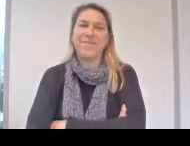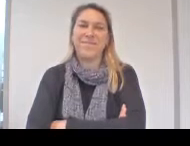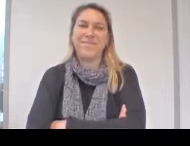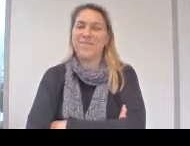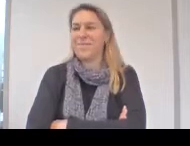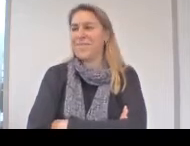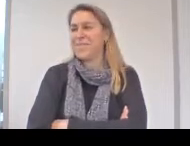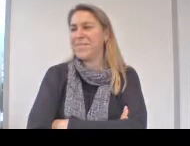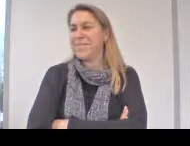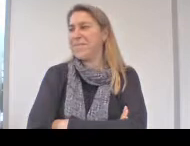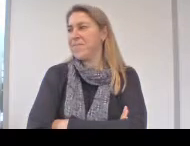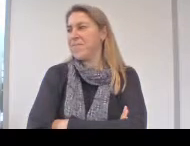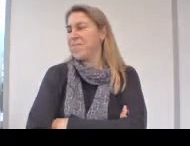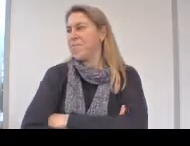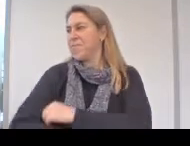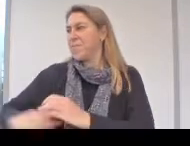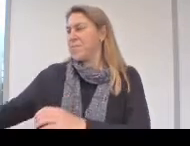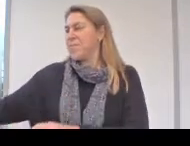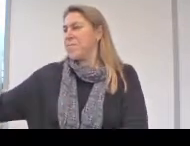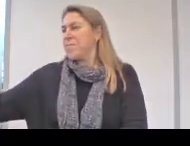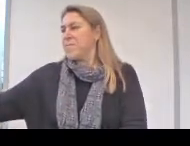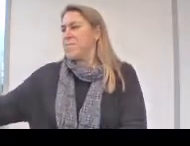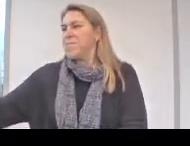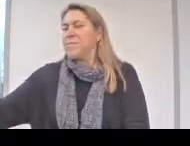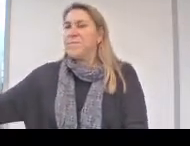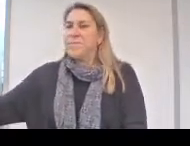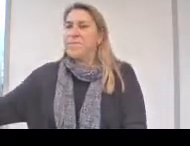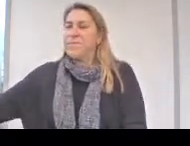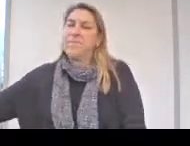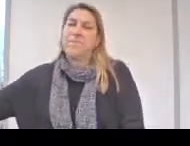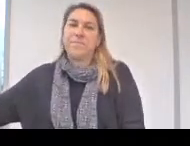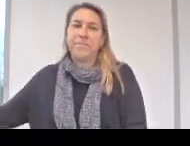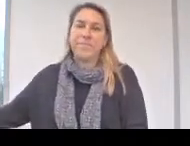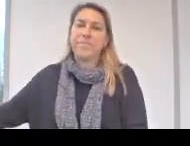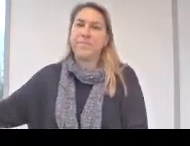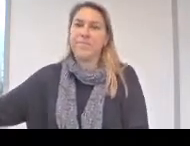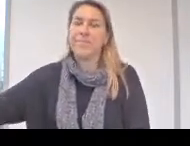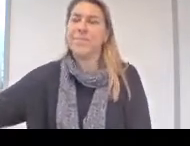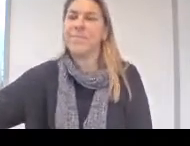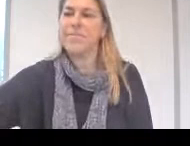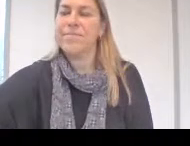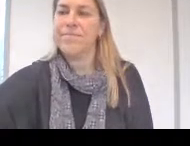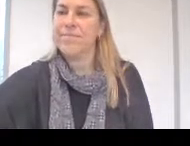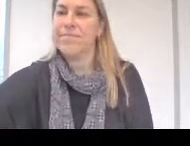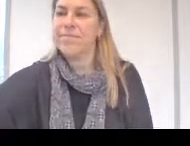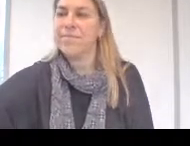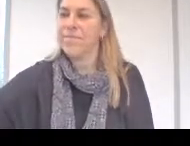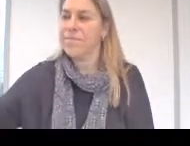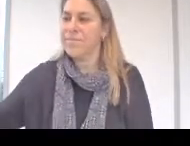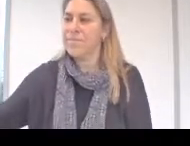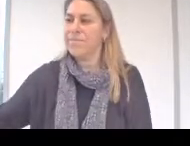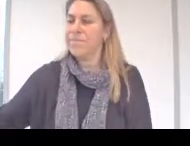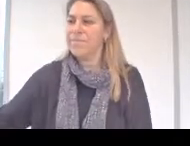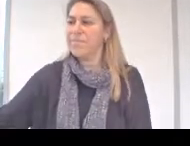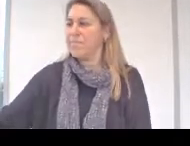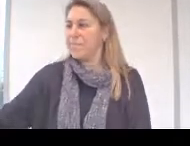extrêmement raisonnée, responsable, éthique du tourisme. On aura l'occasion d'y revenir un peu plus tard. Et on a parlé aussi d'emplois